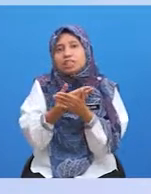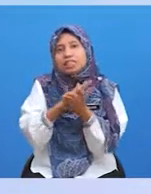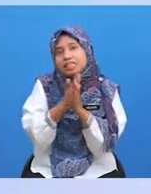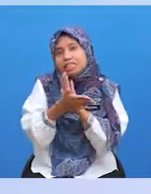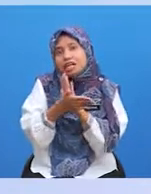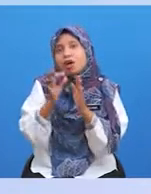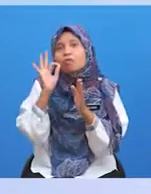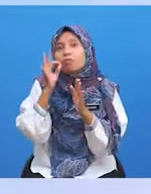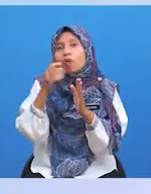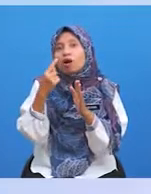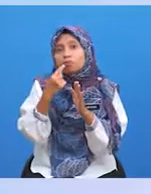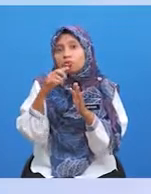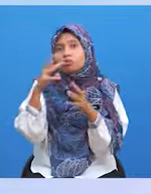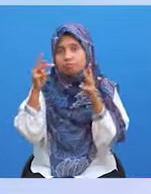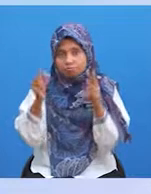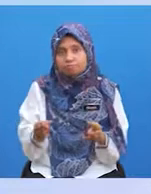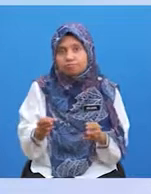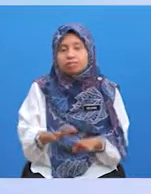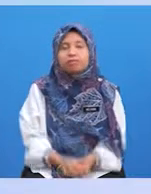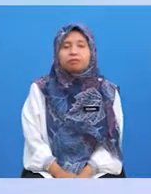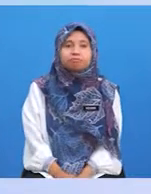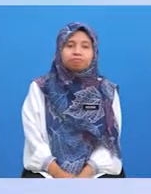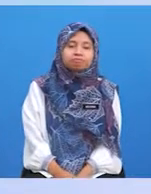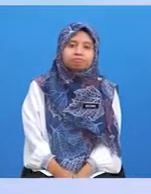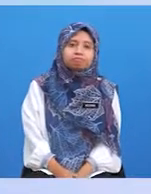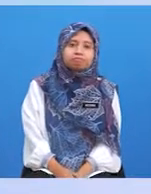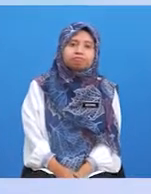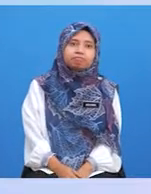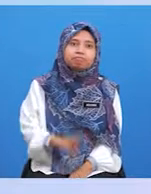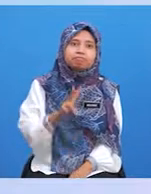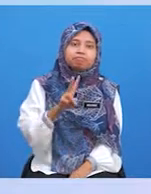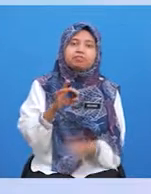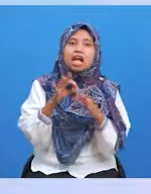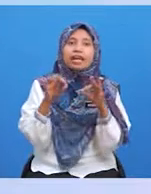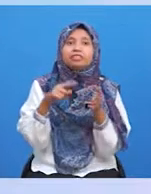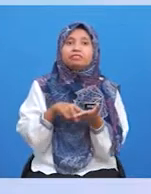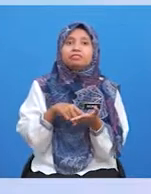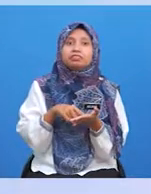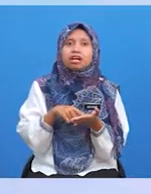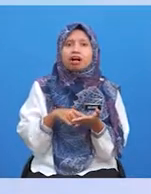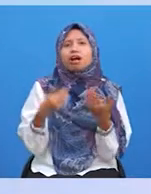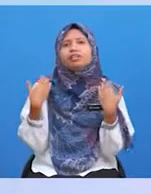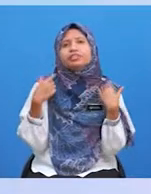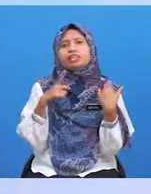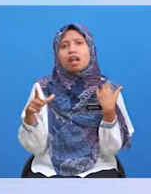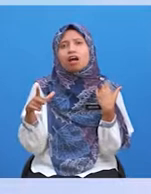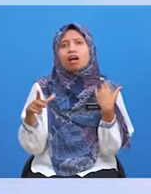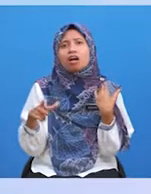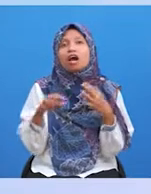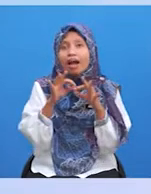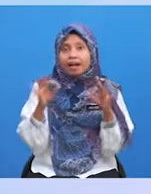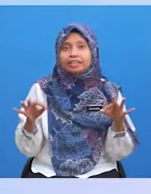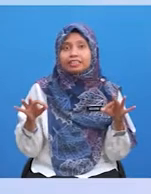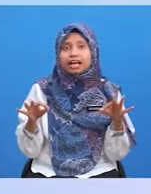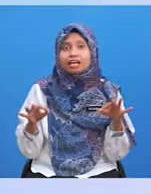menjadi buah mulut masyarakat. Dua ayat ini merupakan